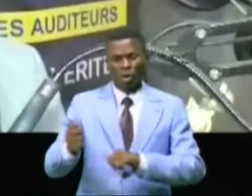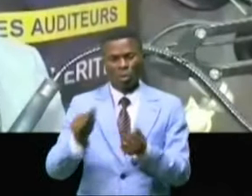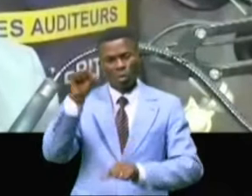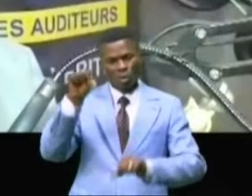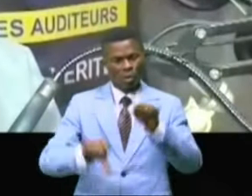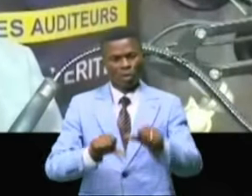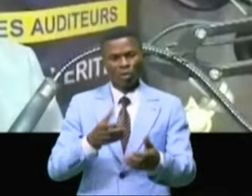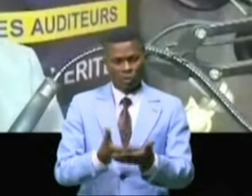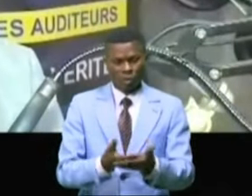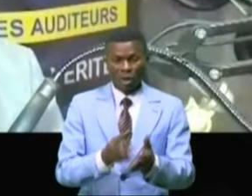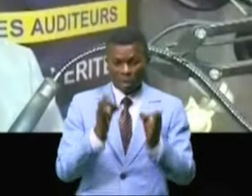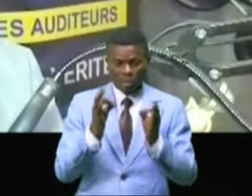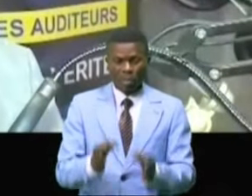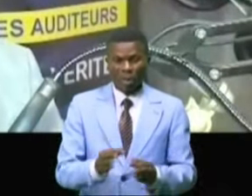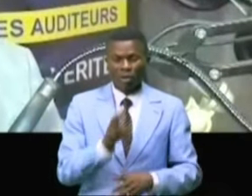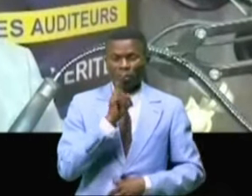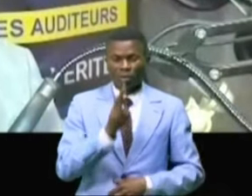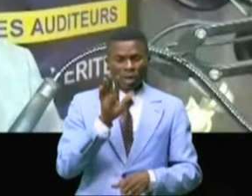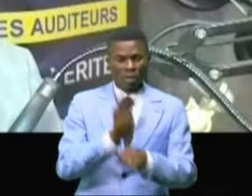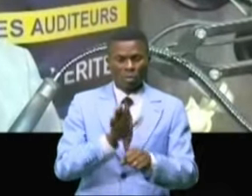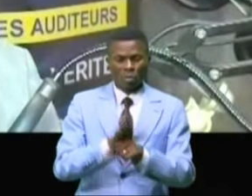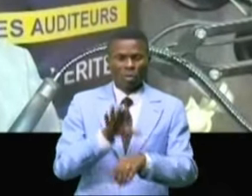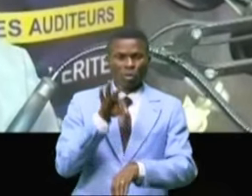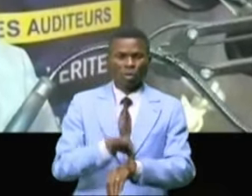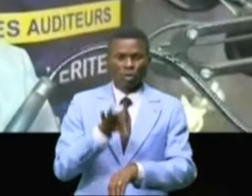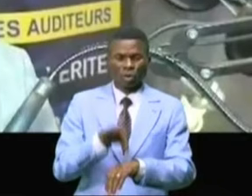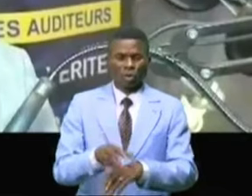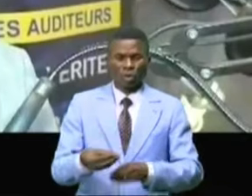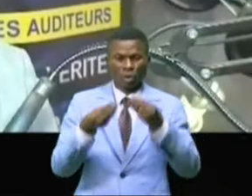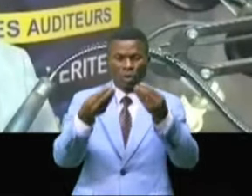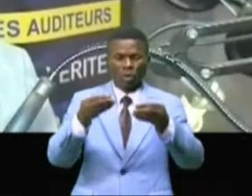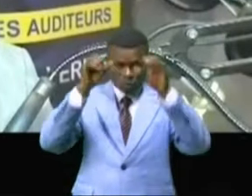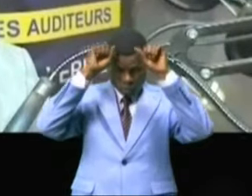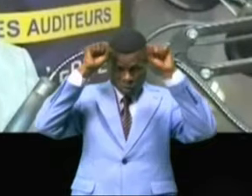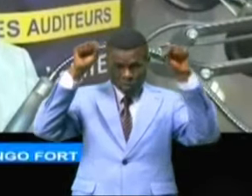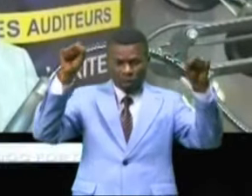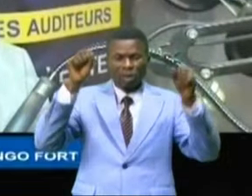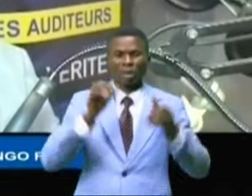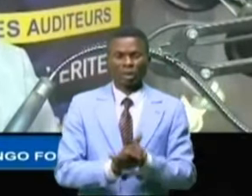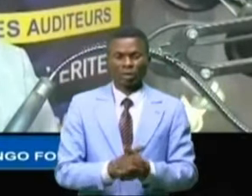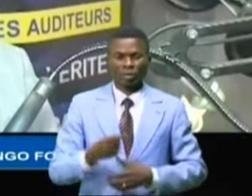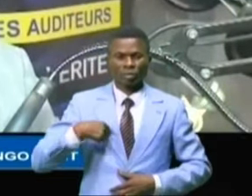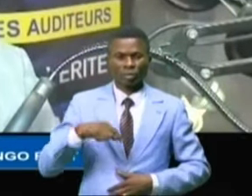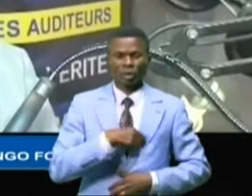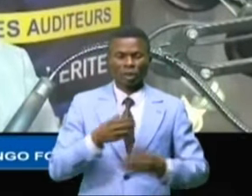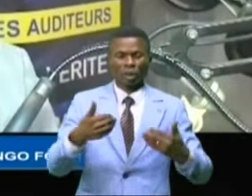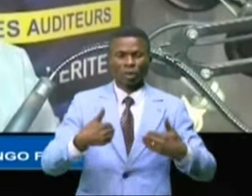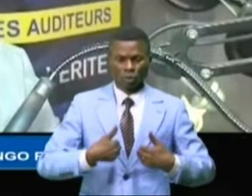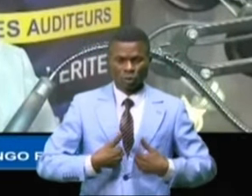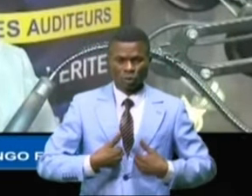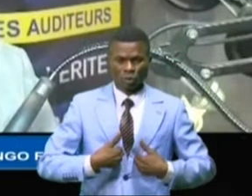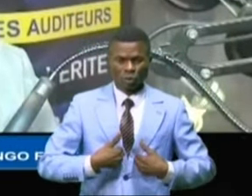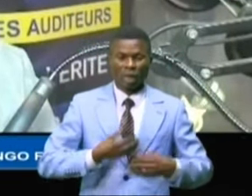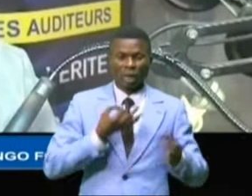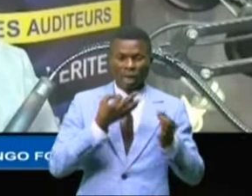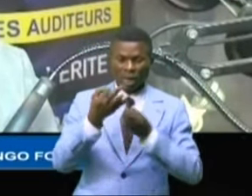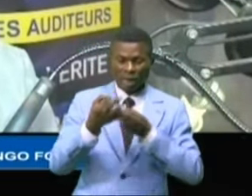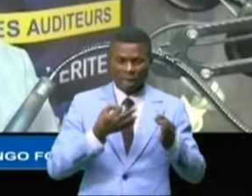antivaleurs. En tout cas, il y a beaucoup de chance qu'on accorde au président. Nous avons souligné